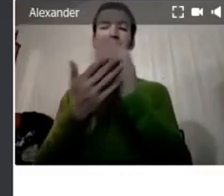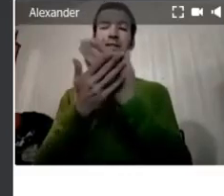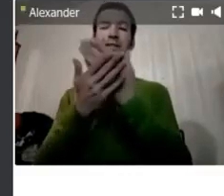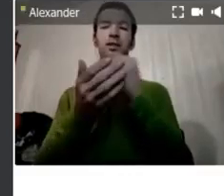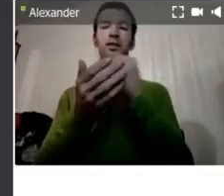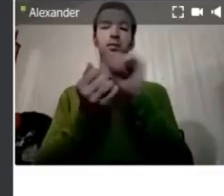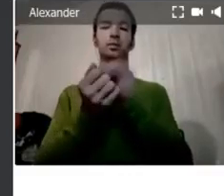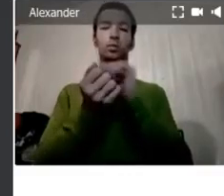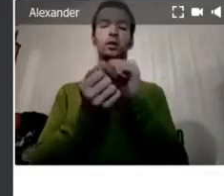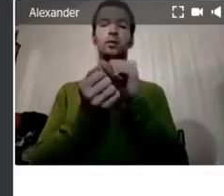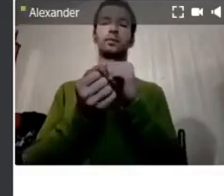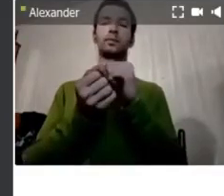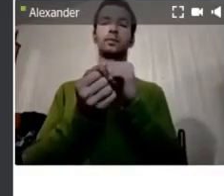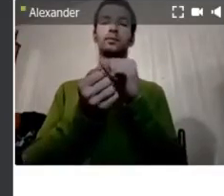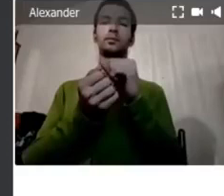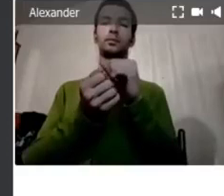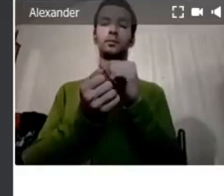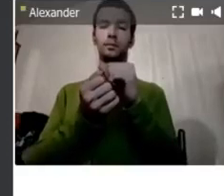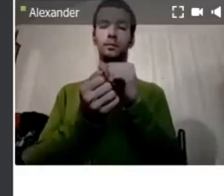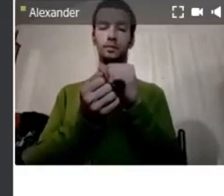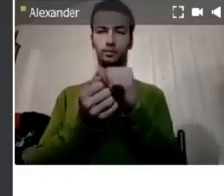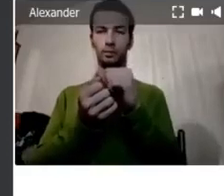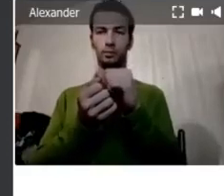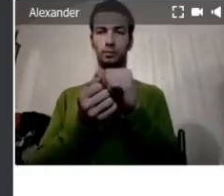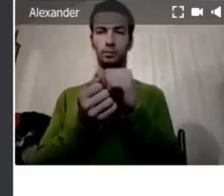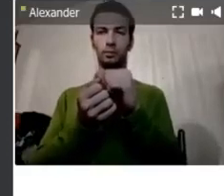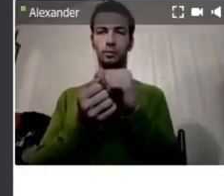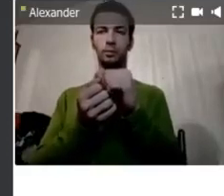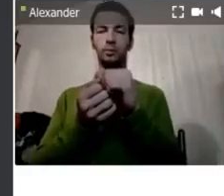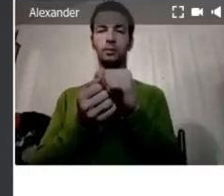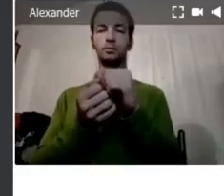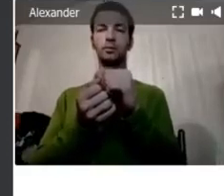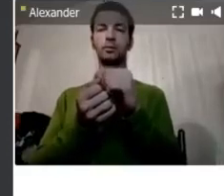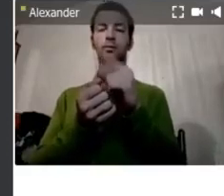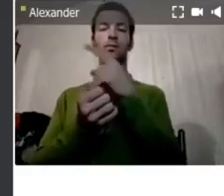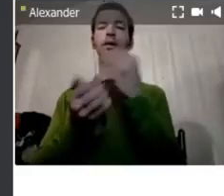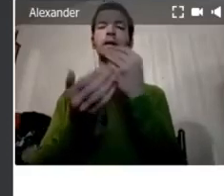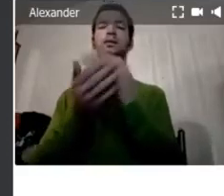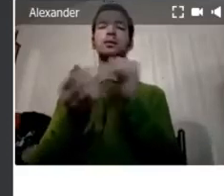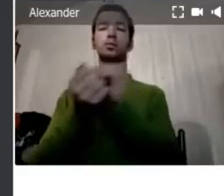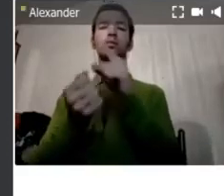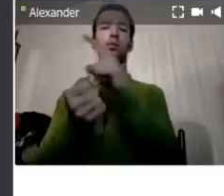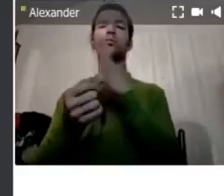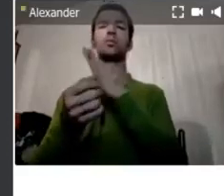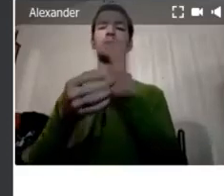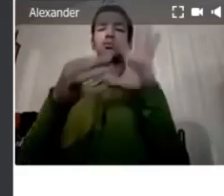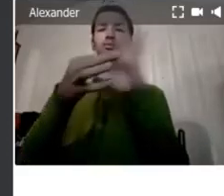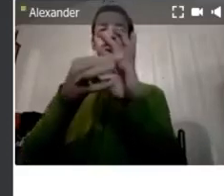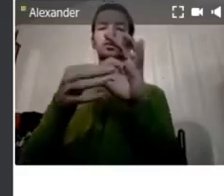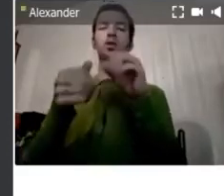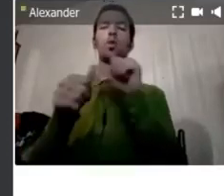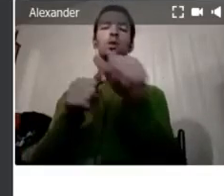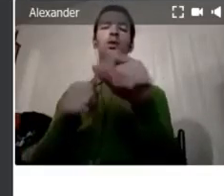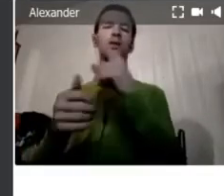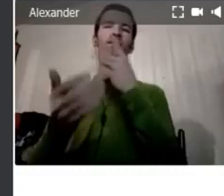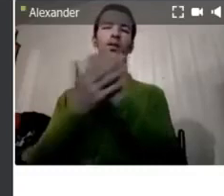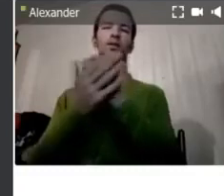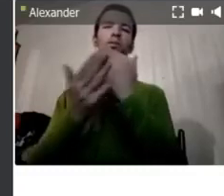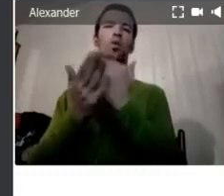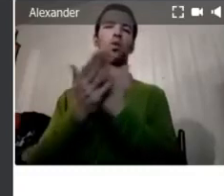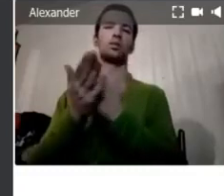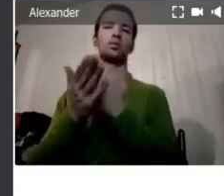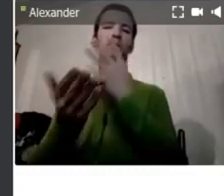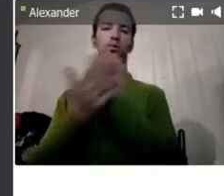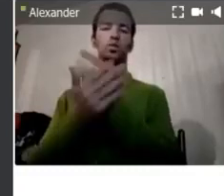партнерская программа, у нас есть ценные бумаги, там есть своя партнерская программа. Это две отдельные программы, то есть они функционируют